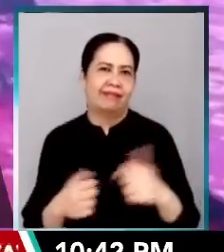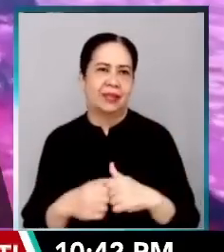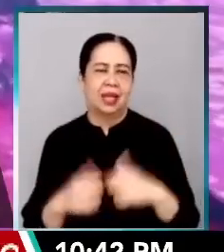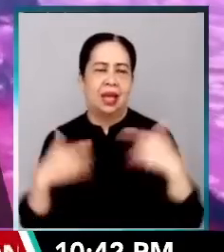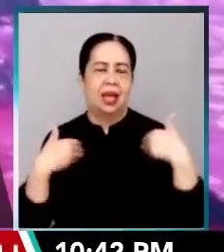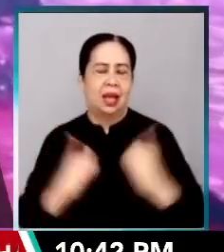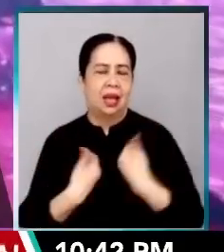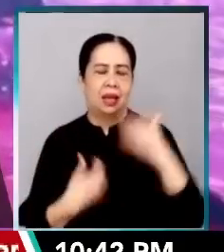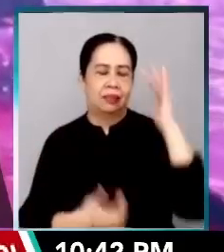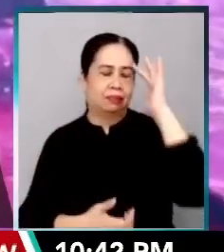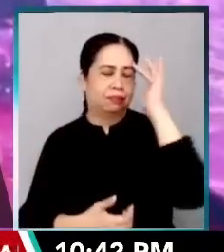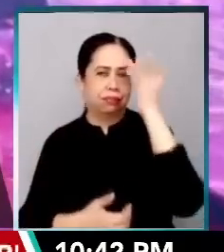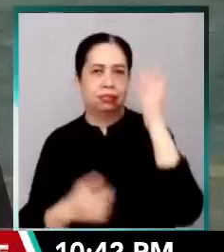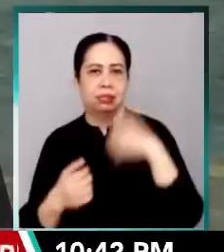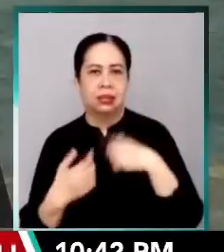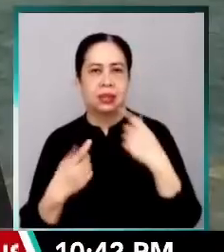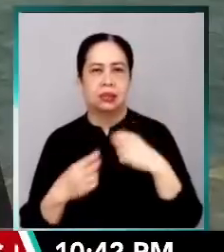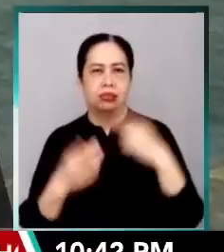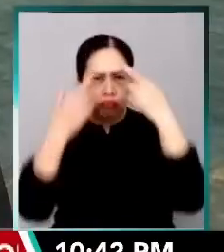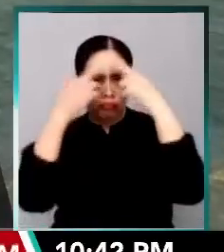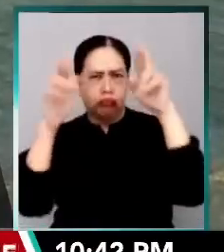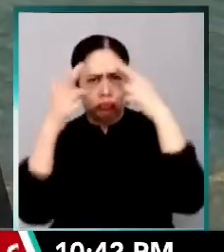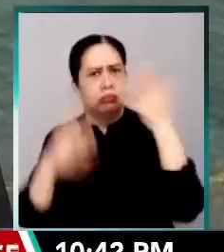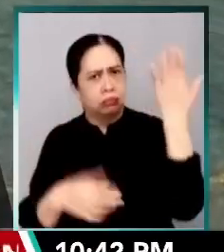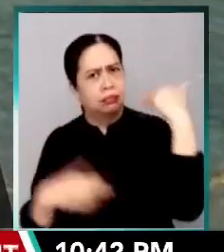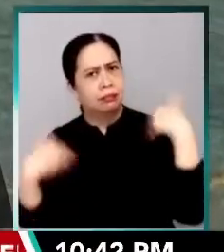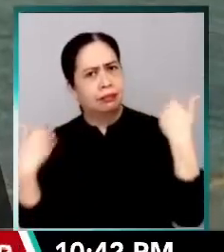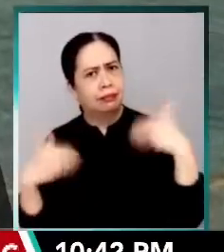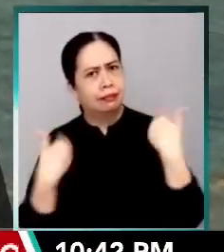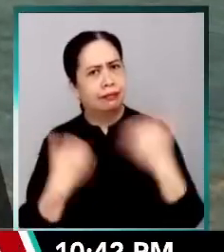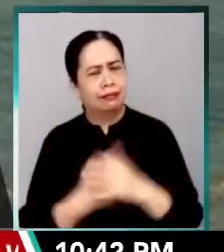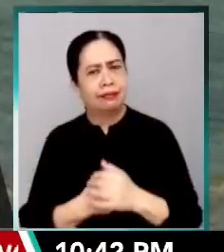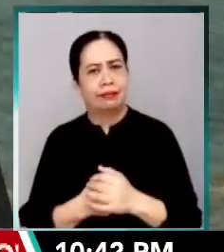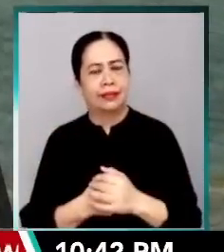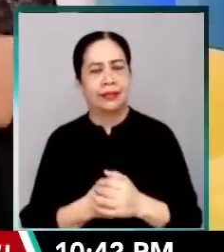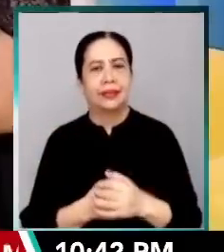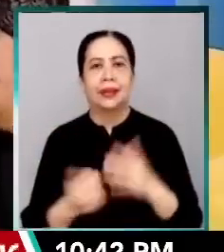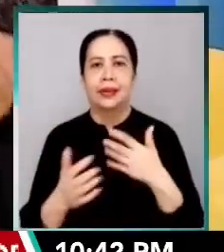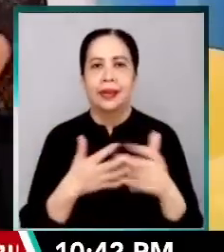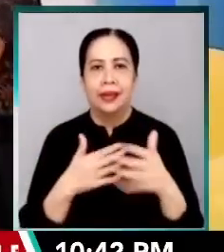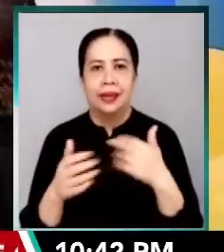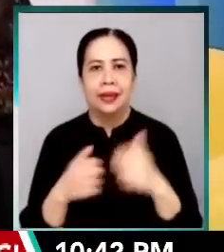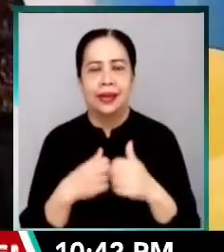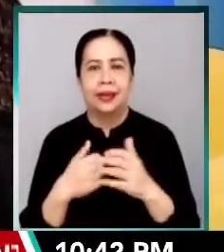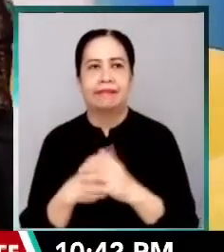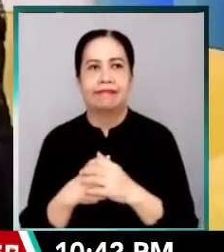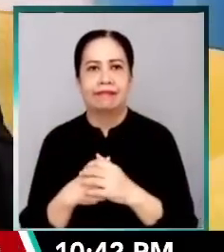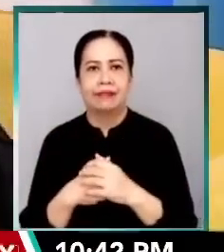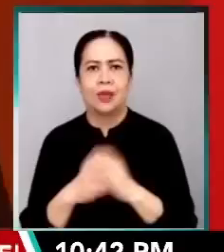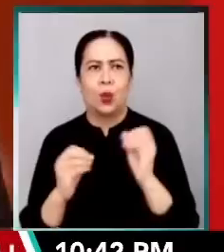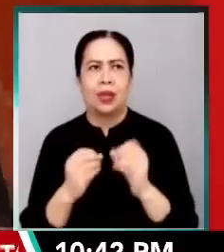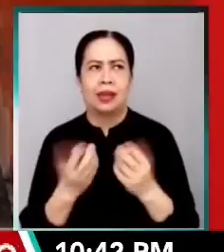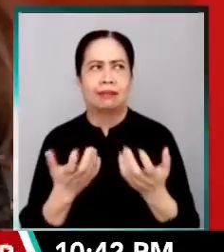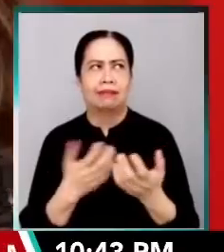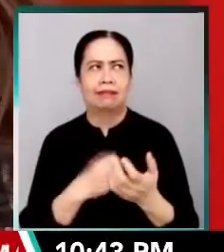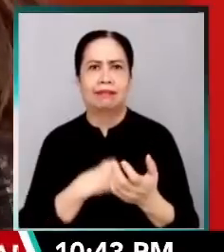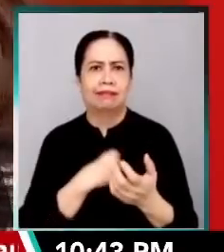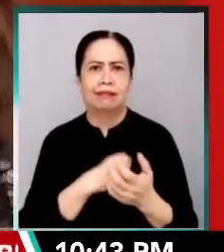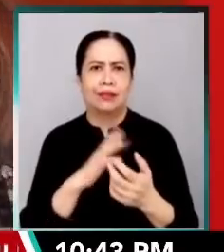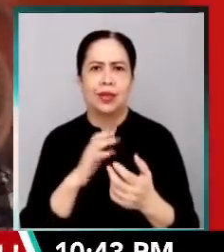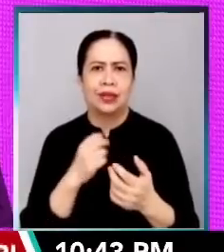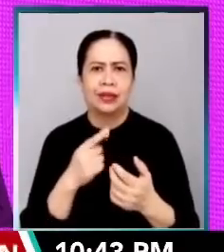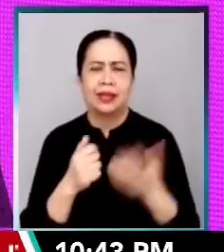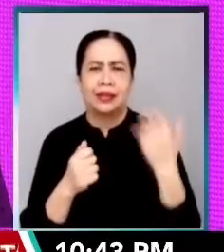at nag-rebelde noong kabataan niya. Sa kabila nito, wala raw siyang regrets sa mga naging desisyon niya sa